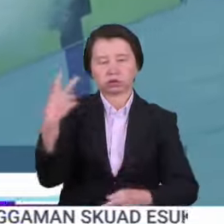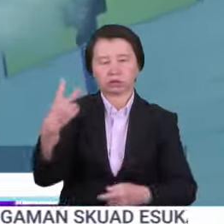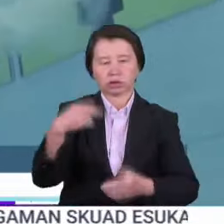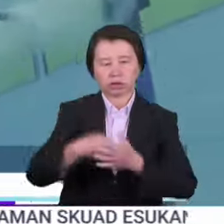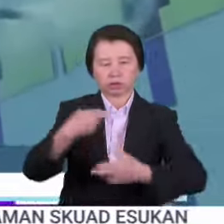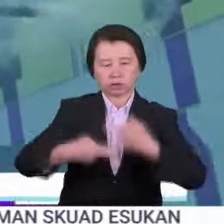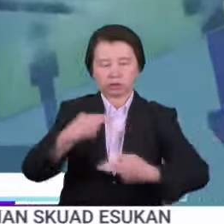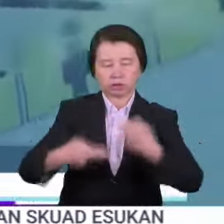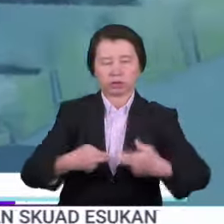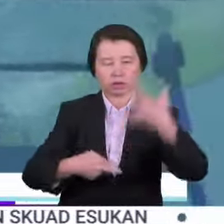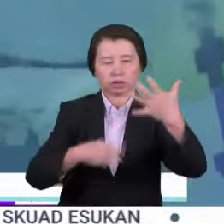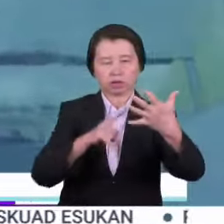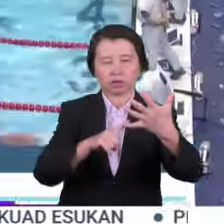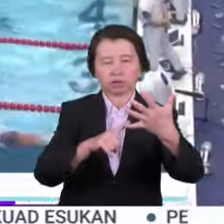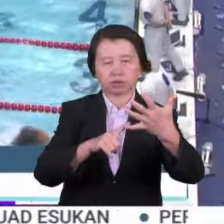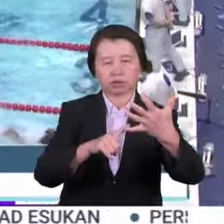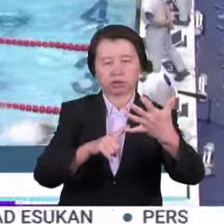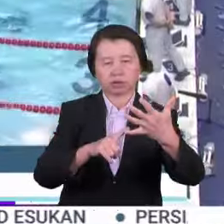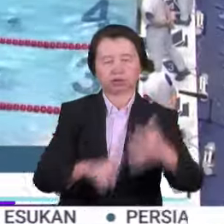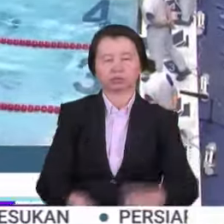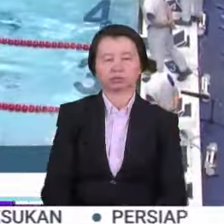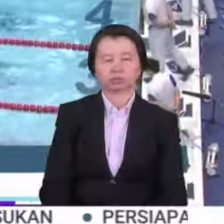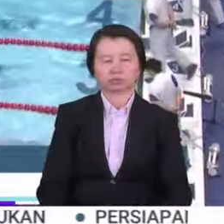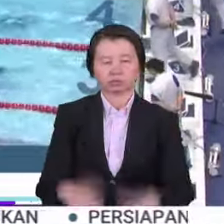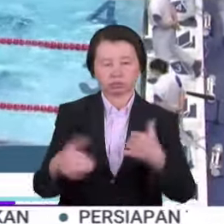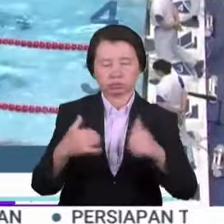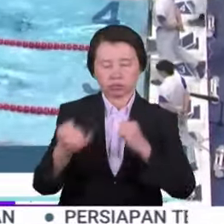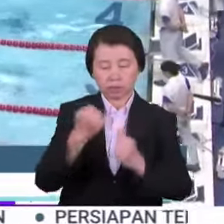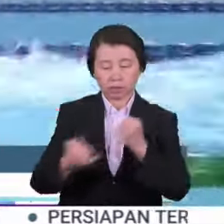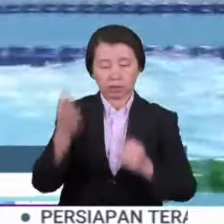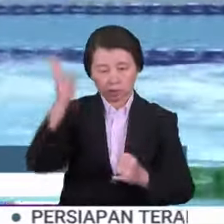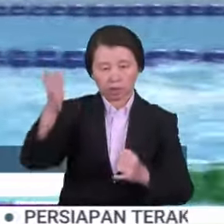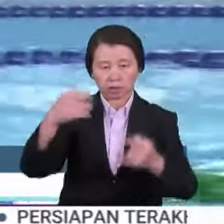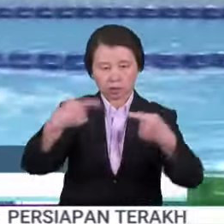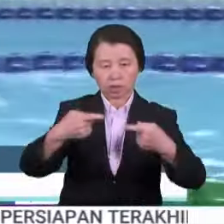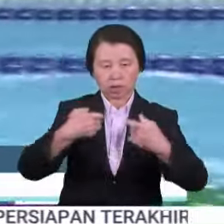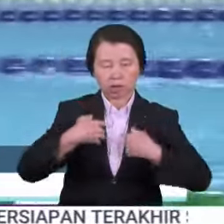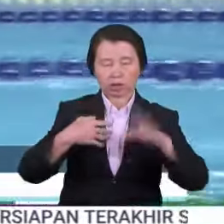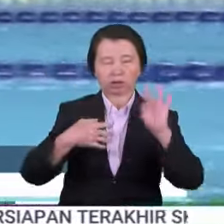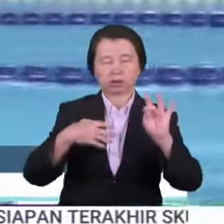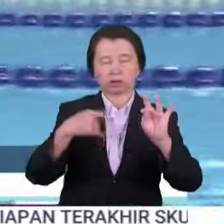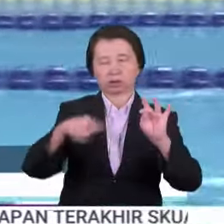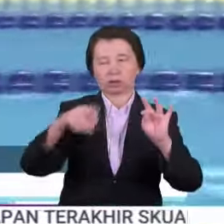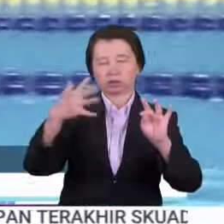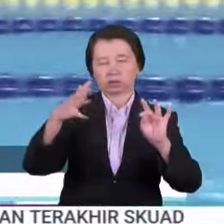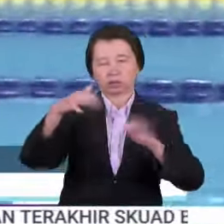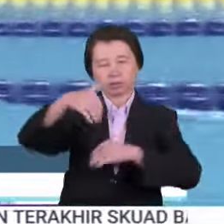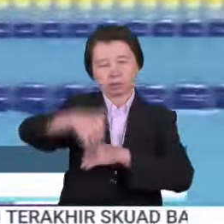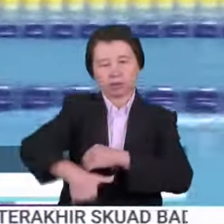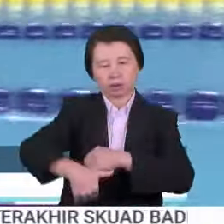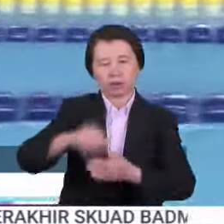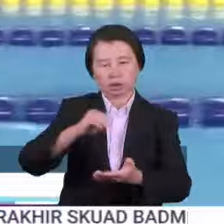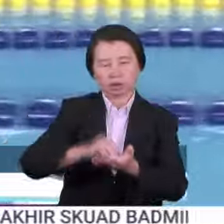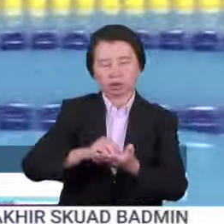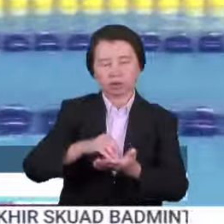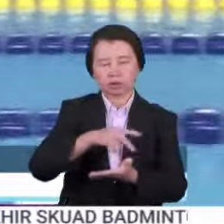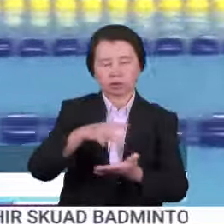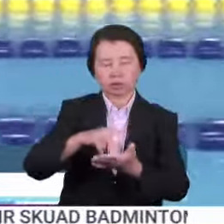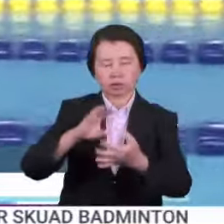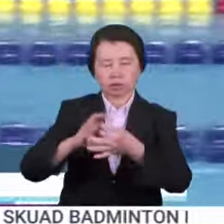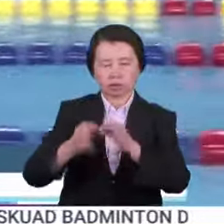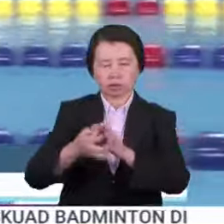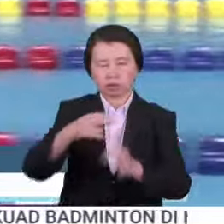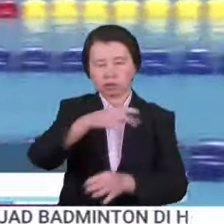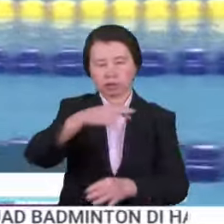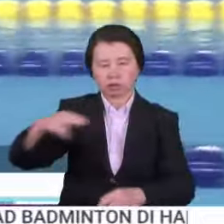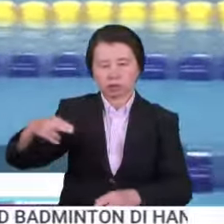berada di ranking kelima keseluruhan. Aksi akhir akan berlangsung pukul 8.45 malam di Pusat Sukan Olimpik